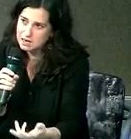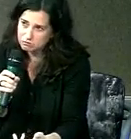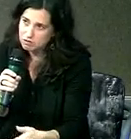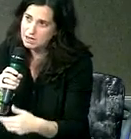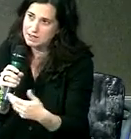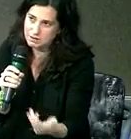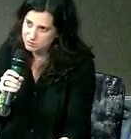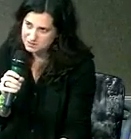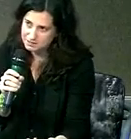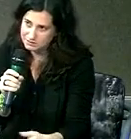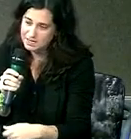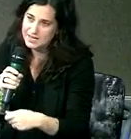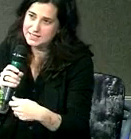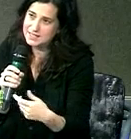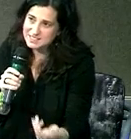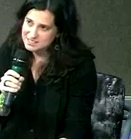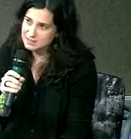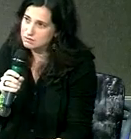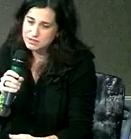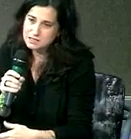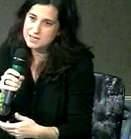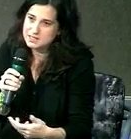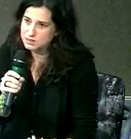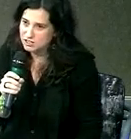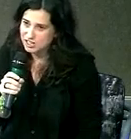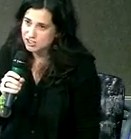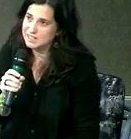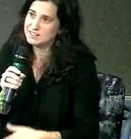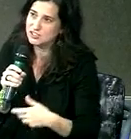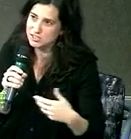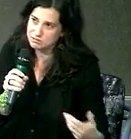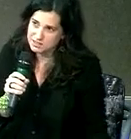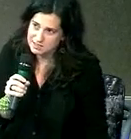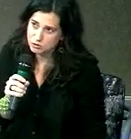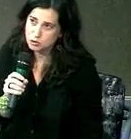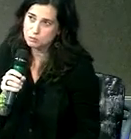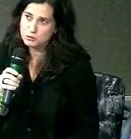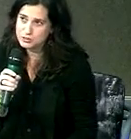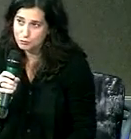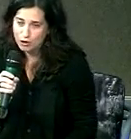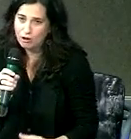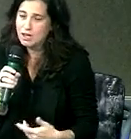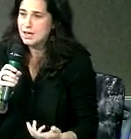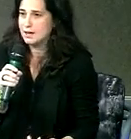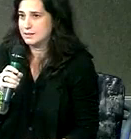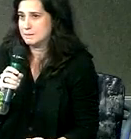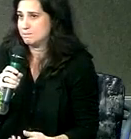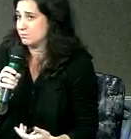donner la voix à la femme enceinte. Et les récits de vie sont des recherches qualitatives qui ça dure plus d'1